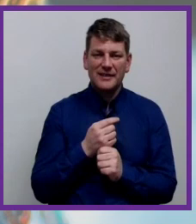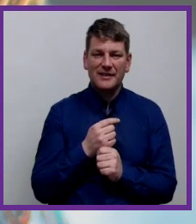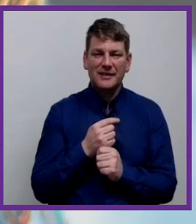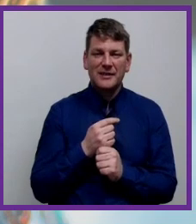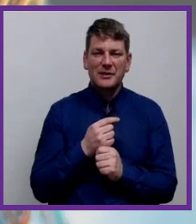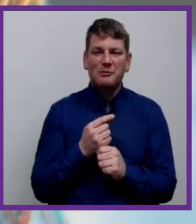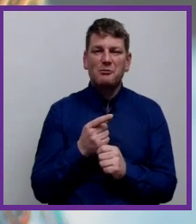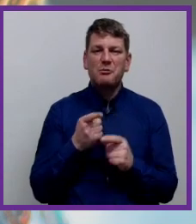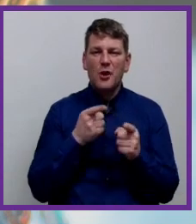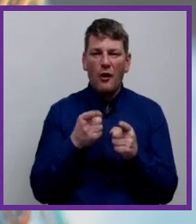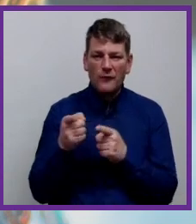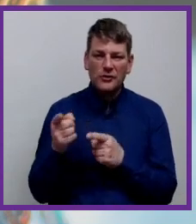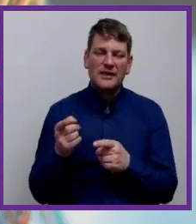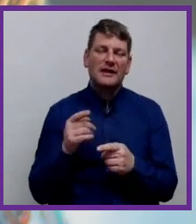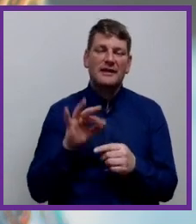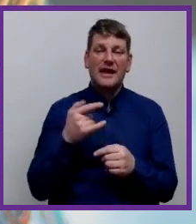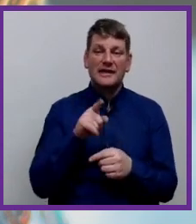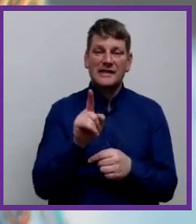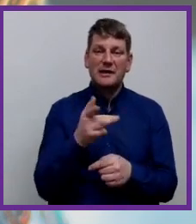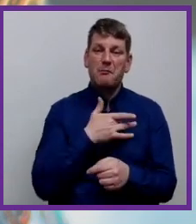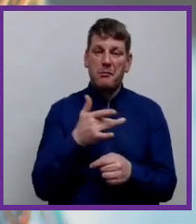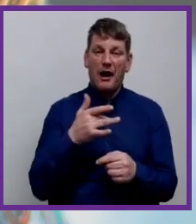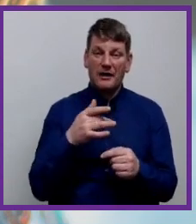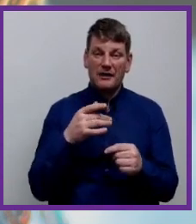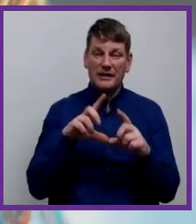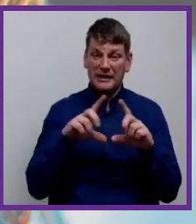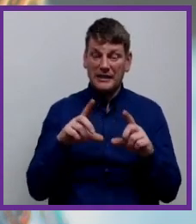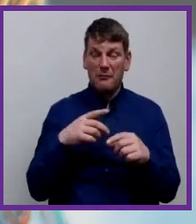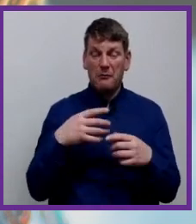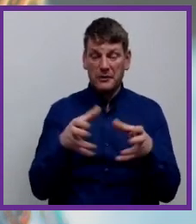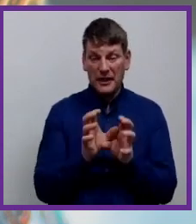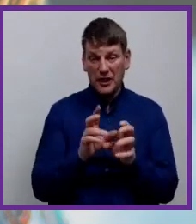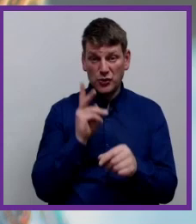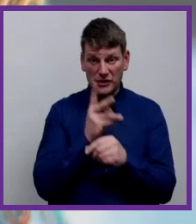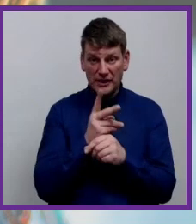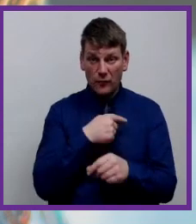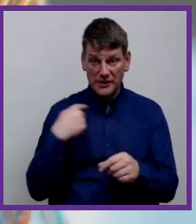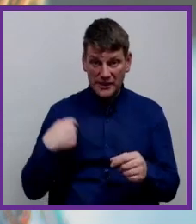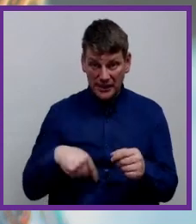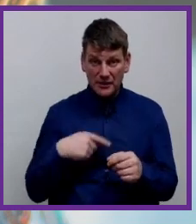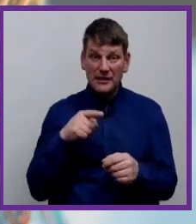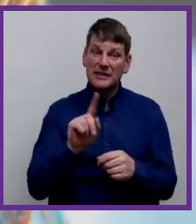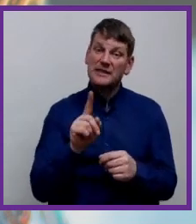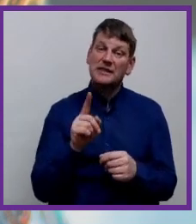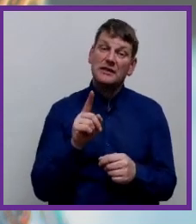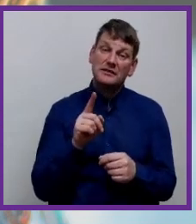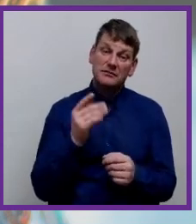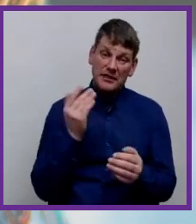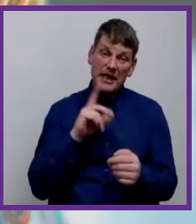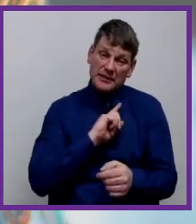provocēt, ja tas ir partijas uzdevums Ķīnā, tad droši vien tas ir svarīgi,